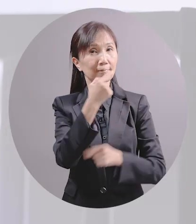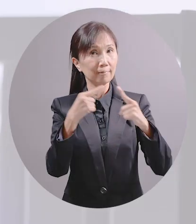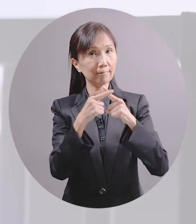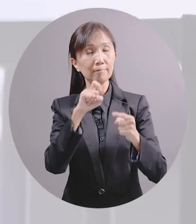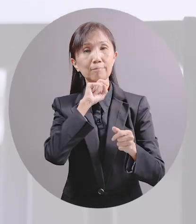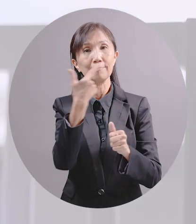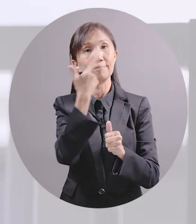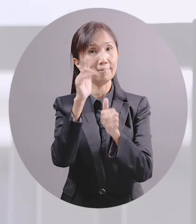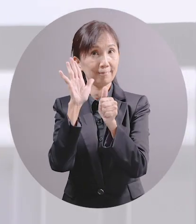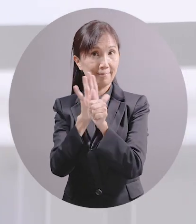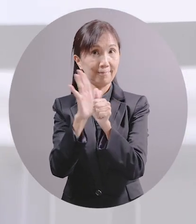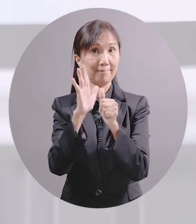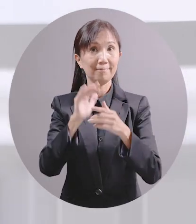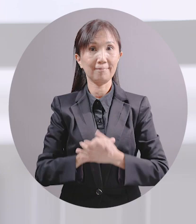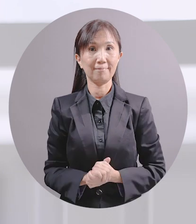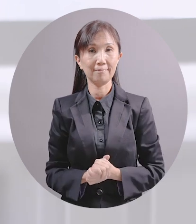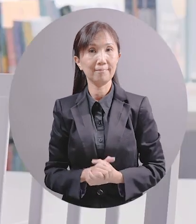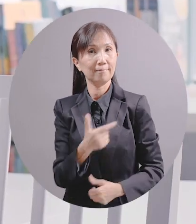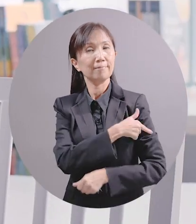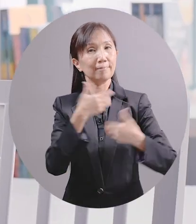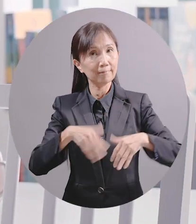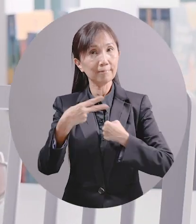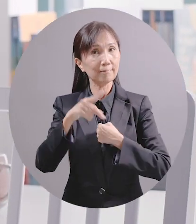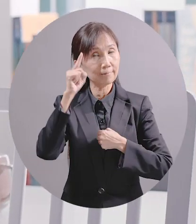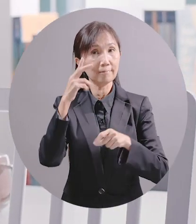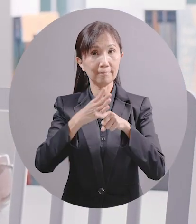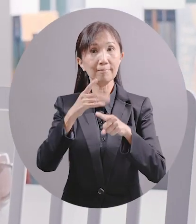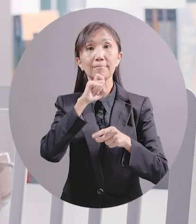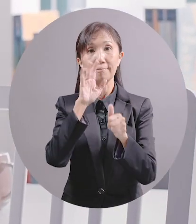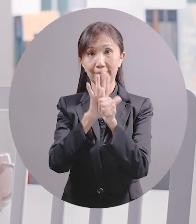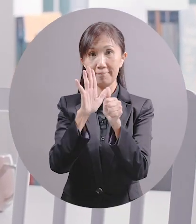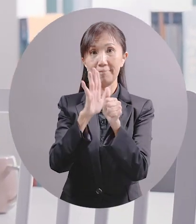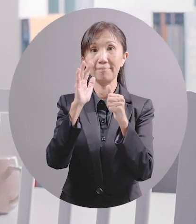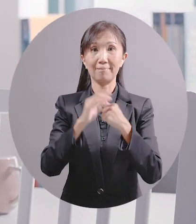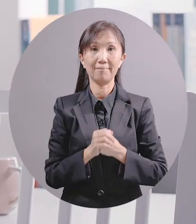多些人打了，我就有多些保护。 打完两剂疫苗14日之